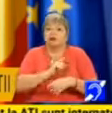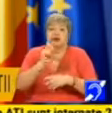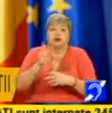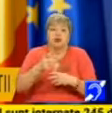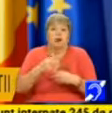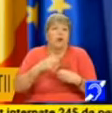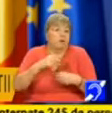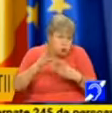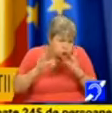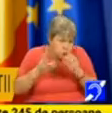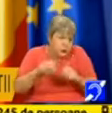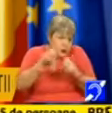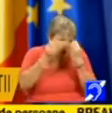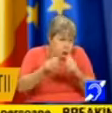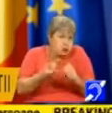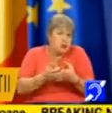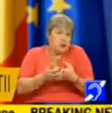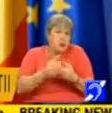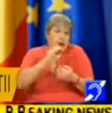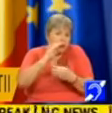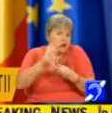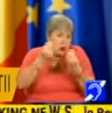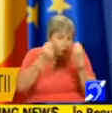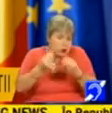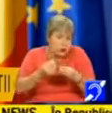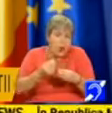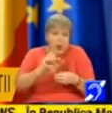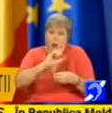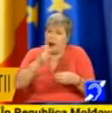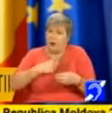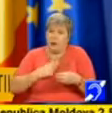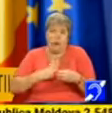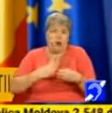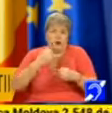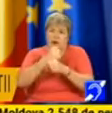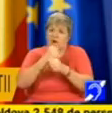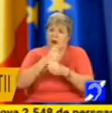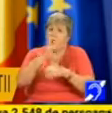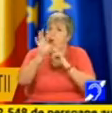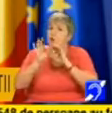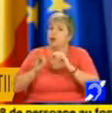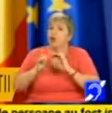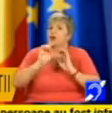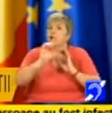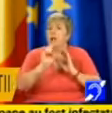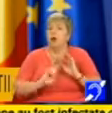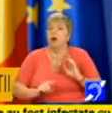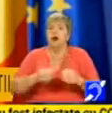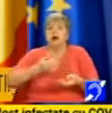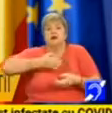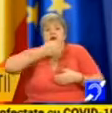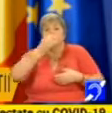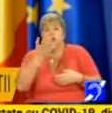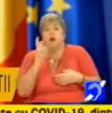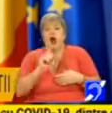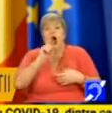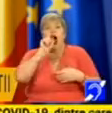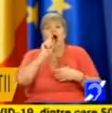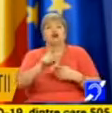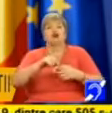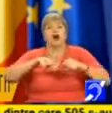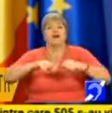ar fi cotat, să vină cu un plan propriu, să-l pună pe masă și să spună așa se va